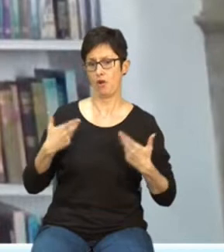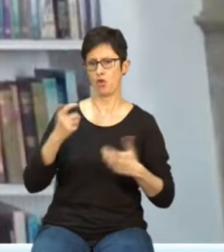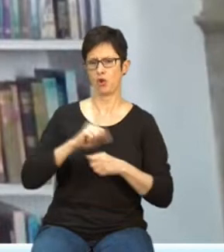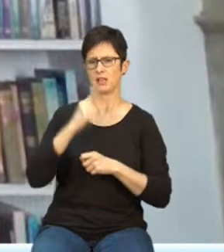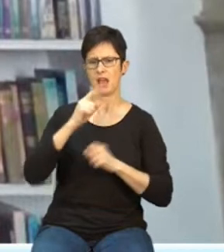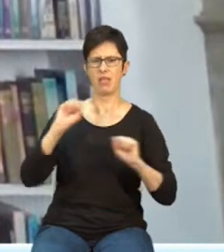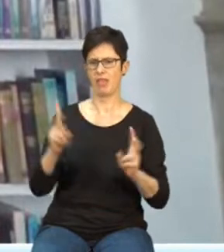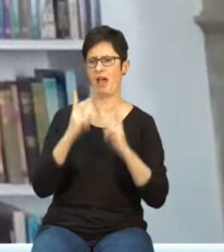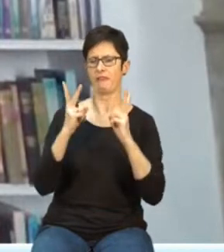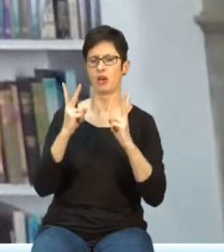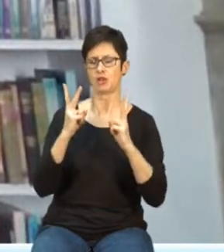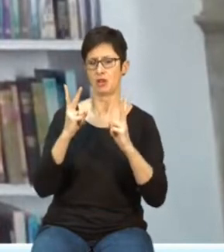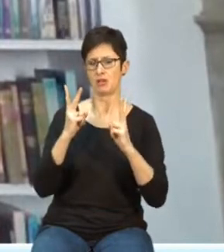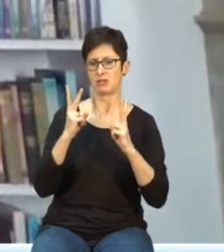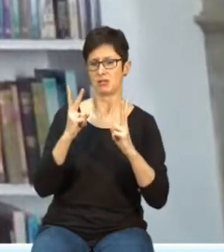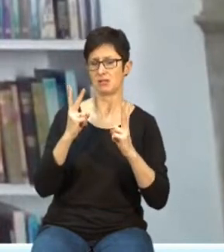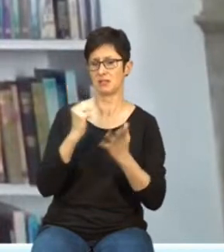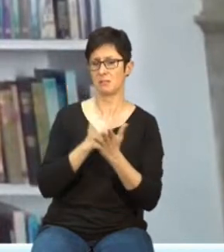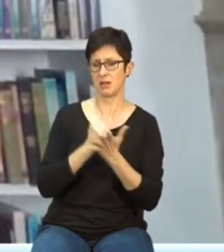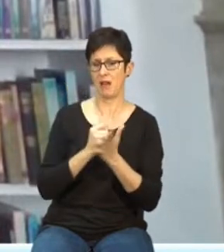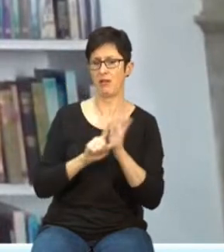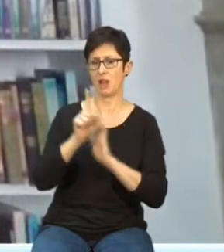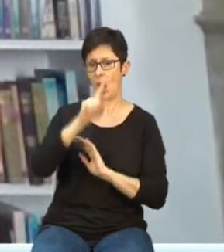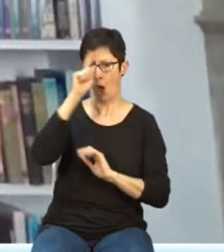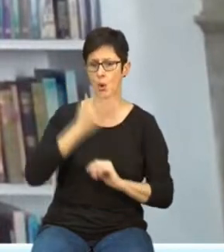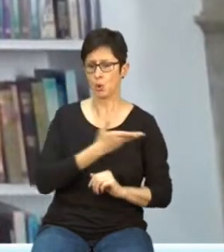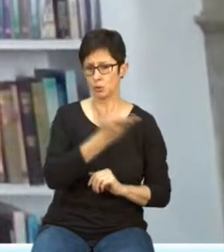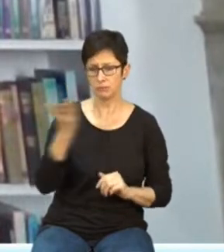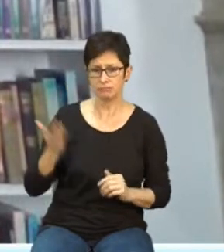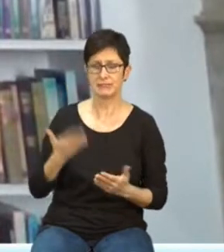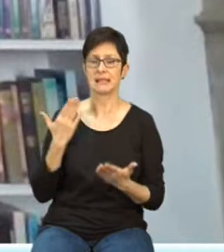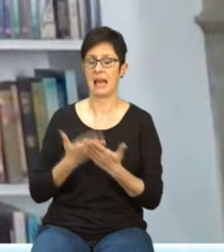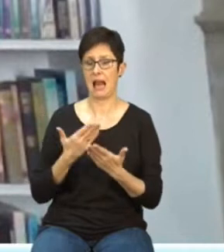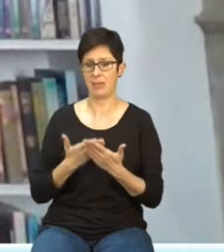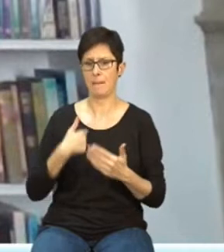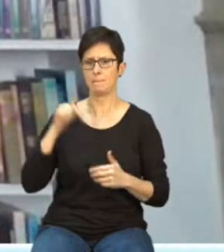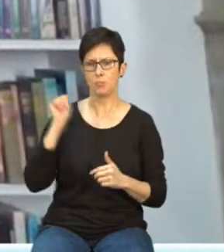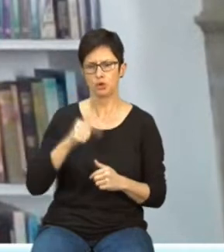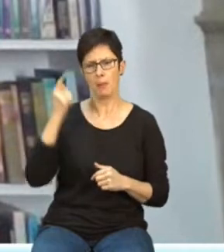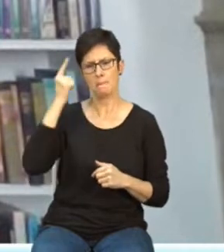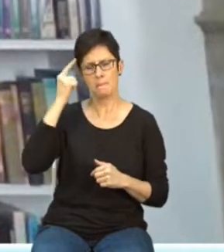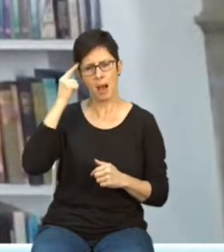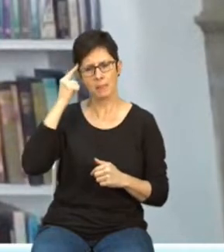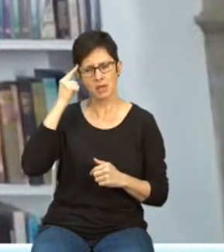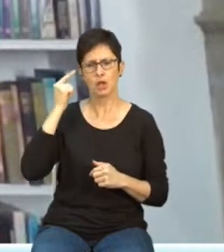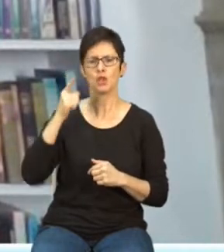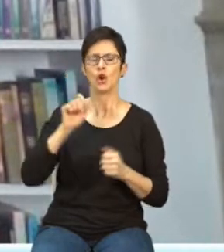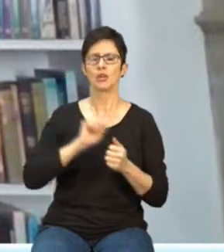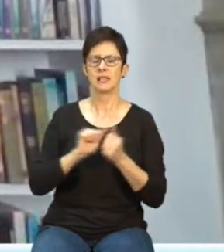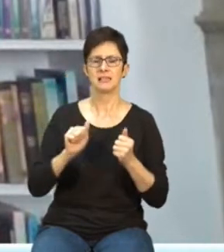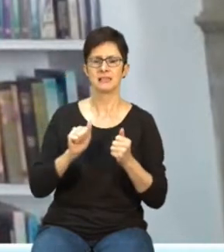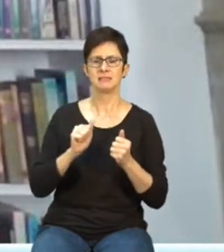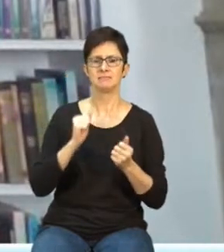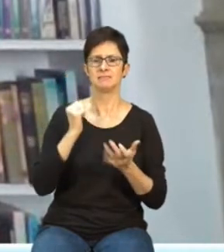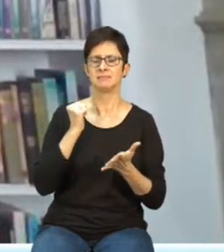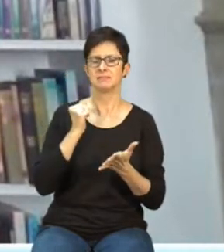czynników dla społeczeństwa i dla opinii publicznej a zatem musimy też wziąć pod uwagę ten wymiar społeczny